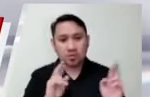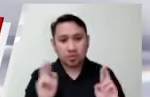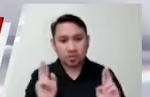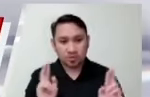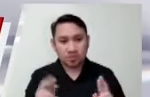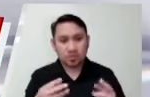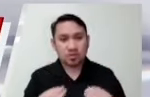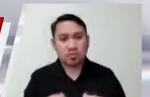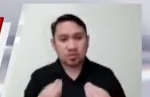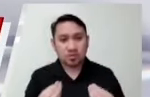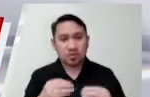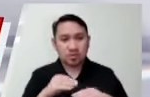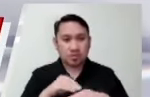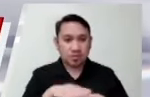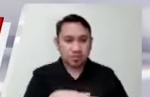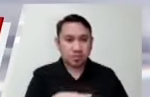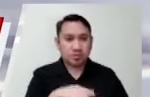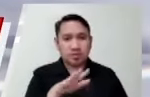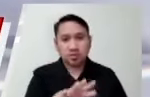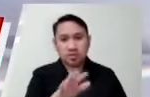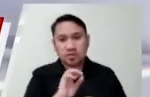sa pagdating sa practice.